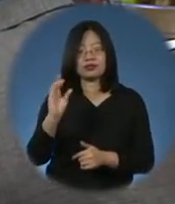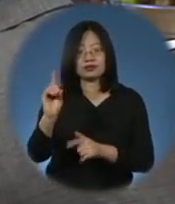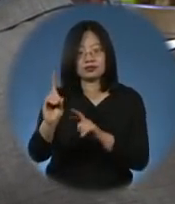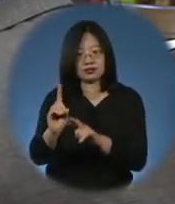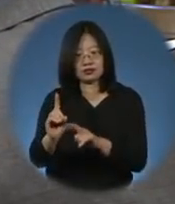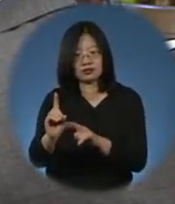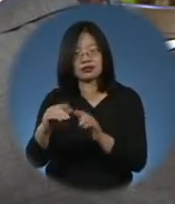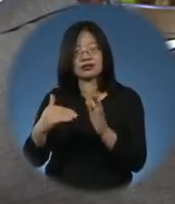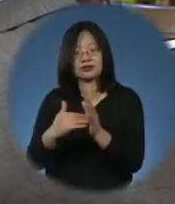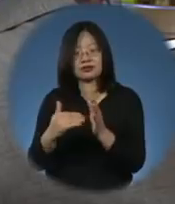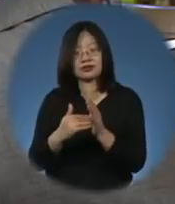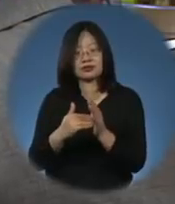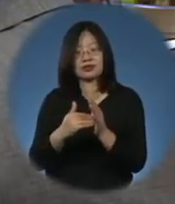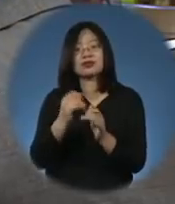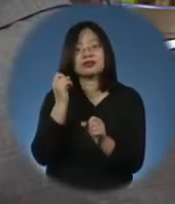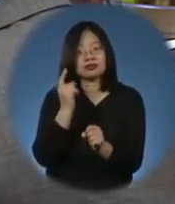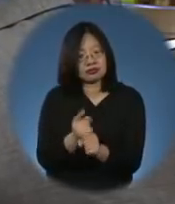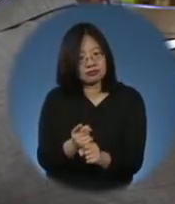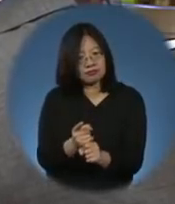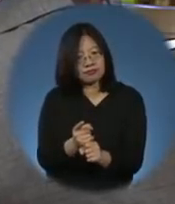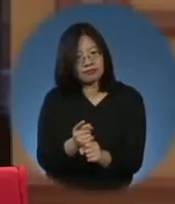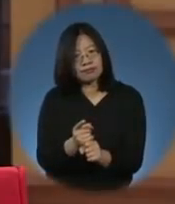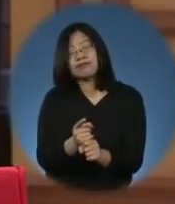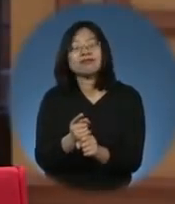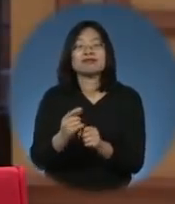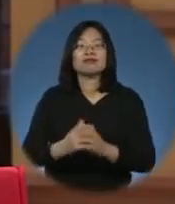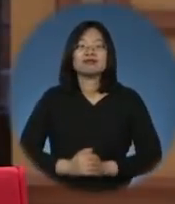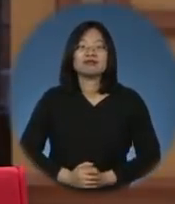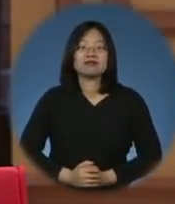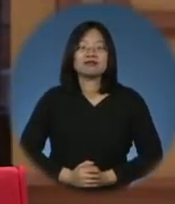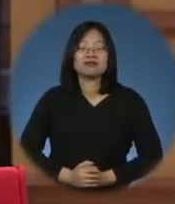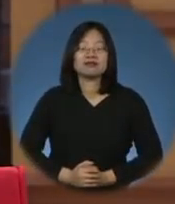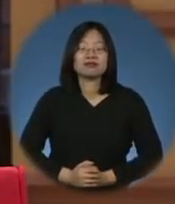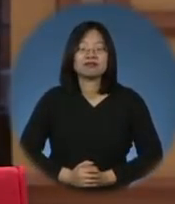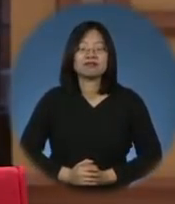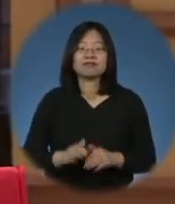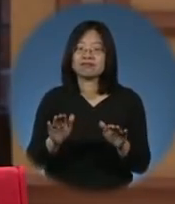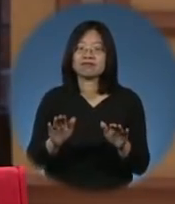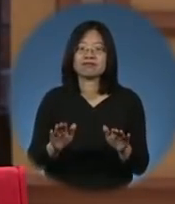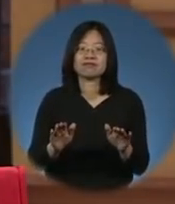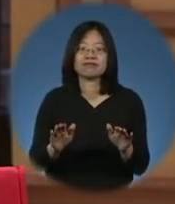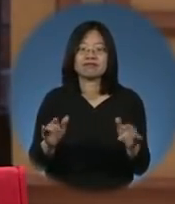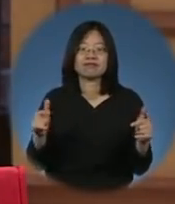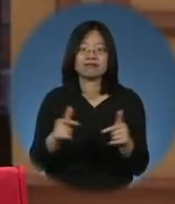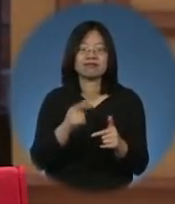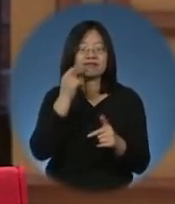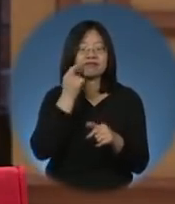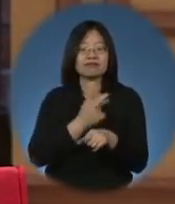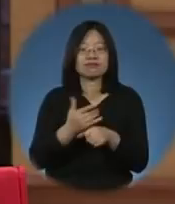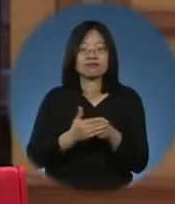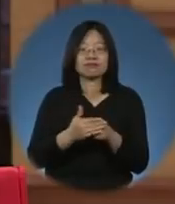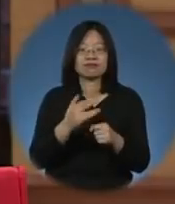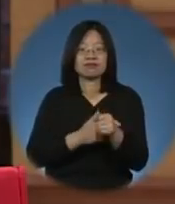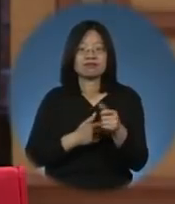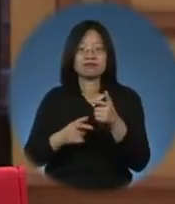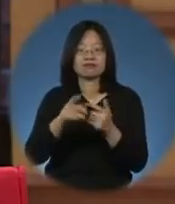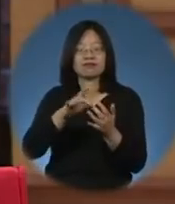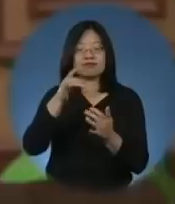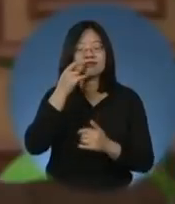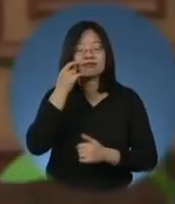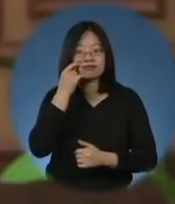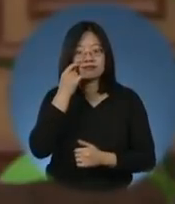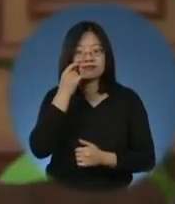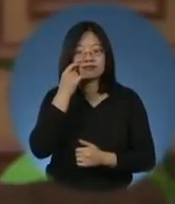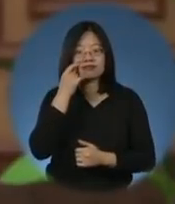다 그 밑으로 내려왔죠. 이미. 아. 예. 그래서 그것까지 줄였기 때문에 더 이상은 못 줄이기 때문에 선생님을 더 뽑을 수가 없게 된